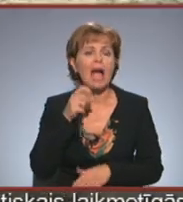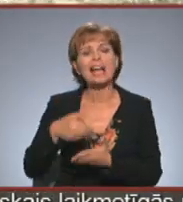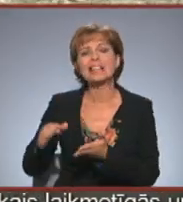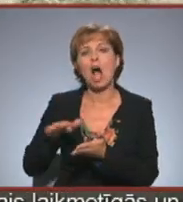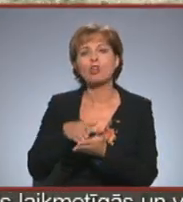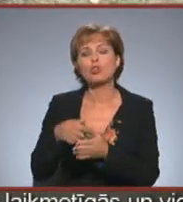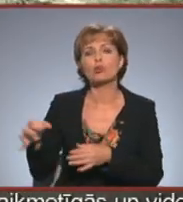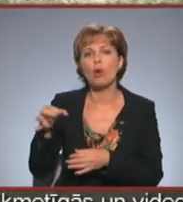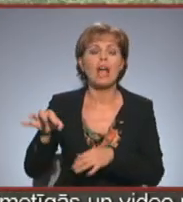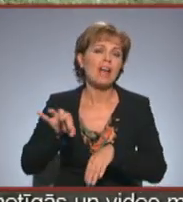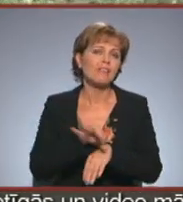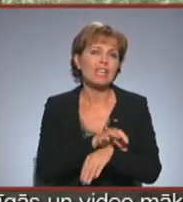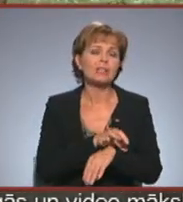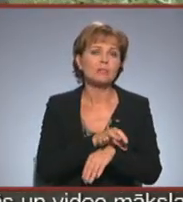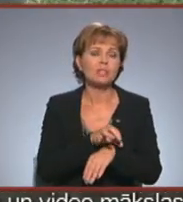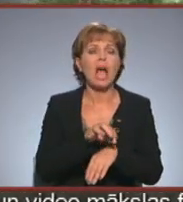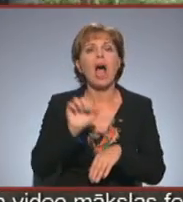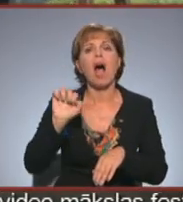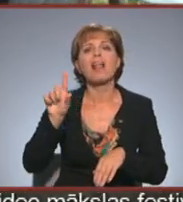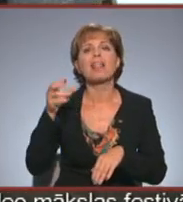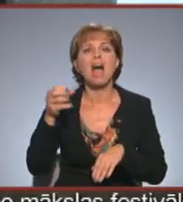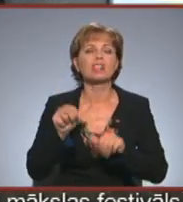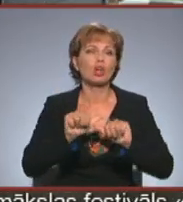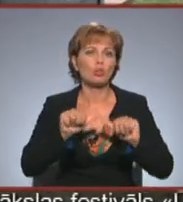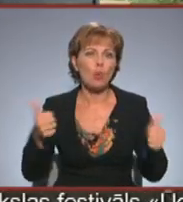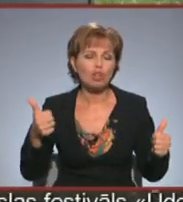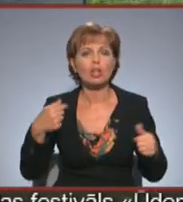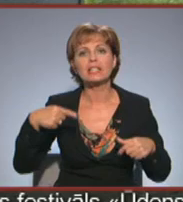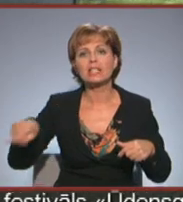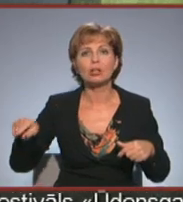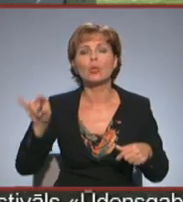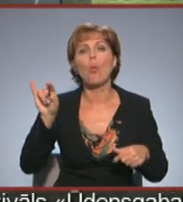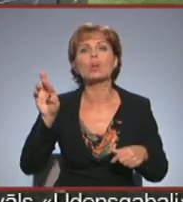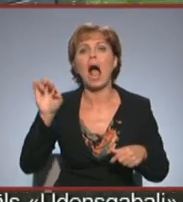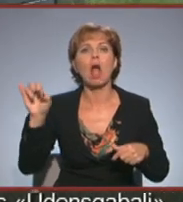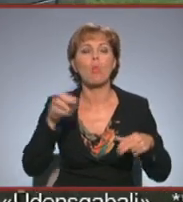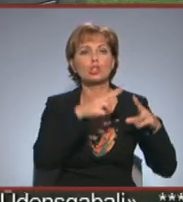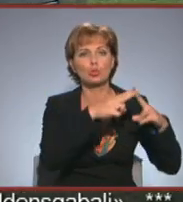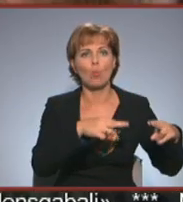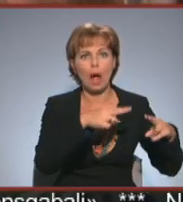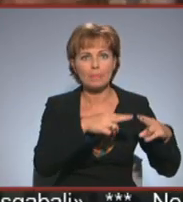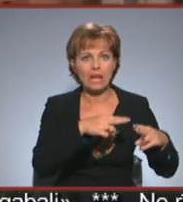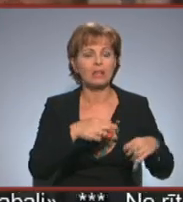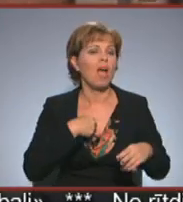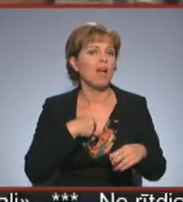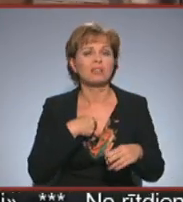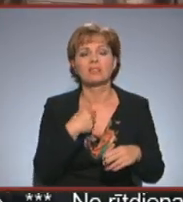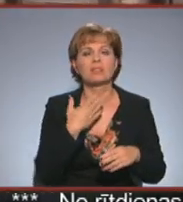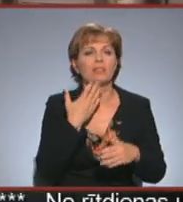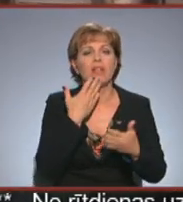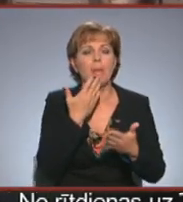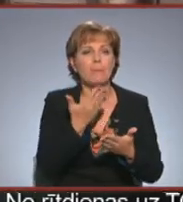novadu. Vīrs Aleksandrs tika nošķirts no ģimenes un izsūtīts uz gulagu nometni Urālos. Es jau galīgi nepretendēju uz kaut